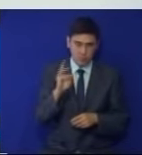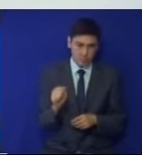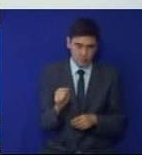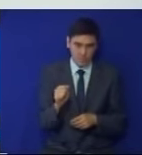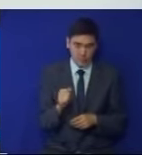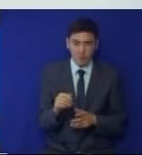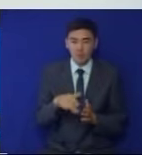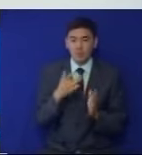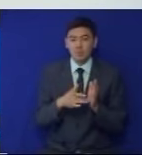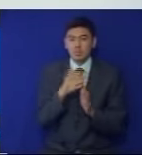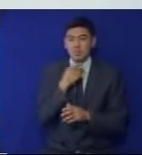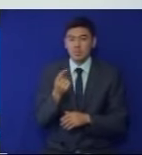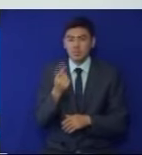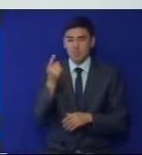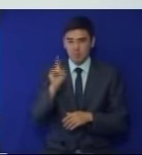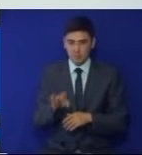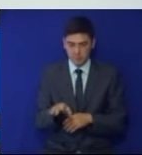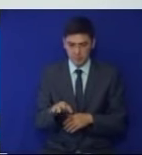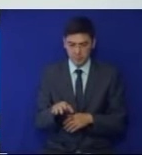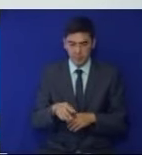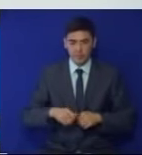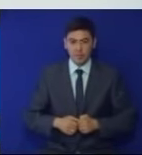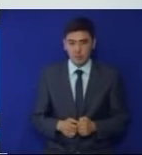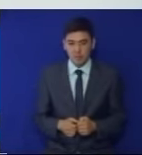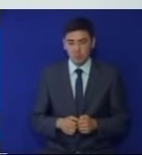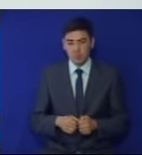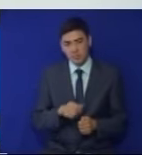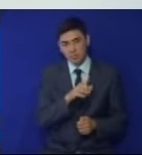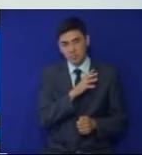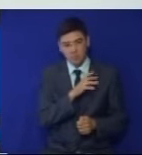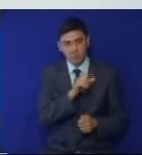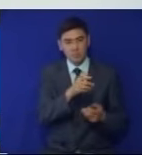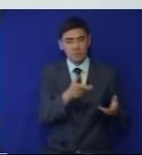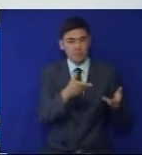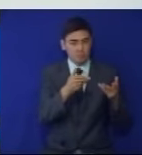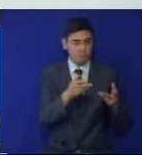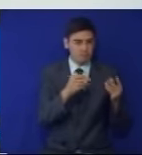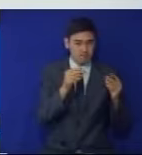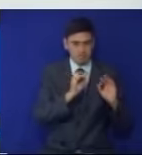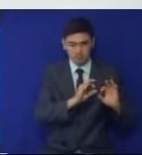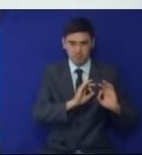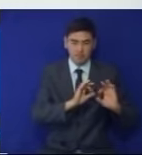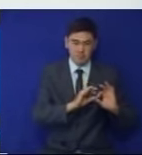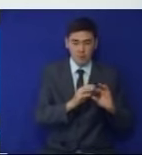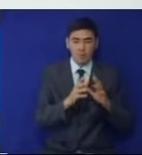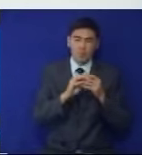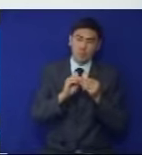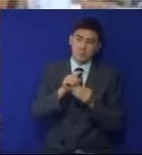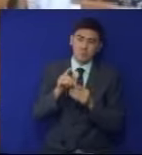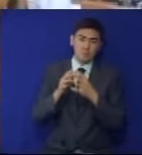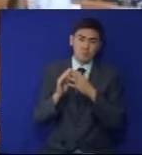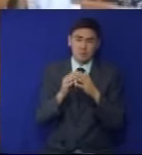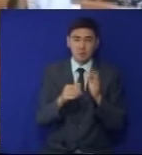Семей 5-ші орында. Бұл туралы қала әкімі Ермак Сәлімов журналистермен болған кездесуде айтты. Ауыл шаруашылығындағы жалпы өнім